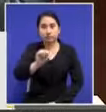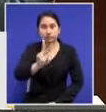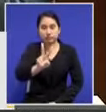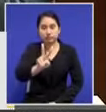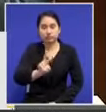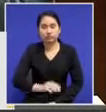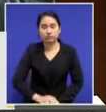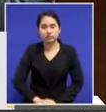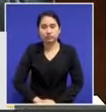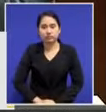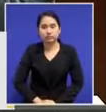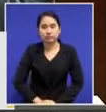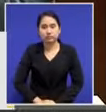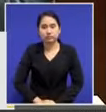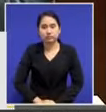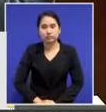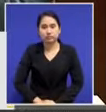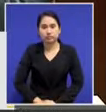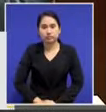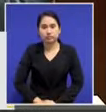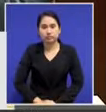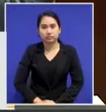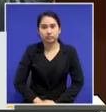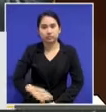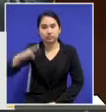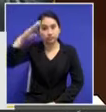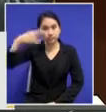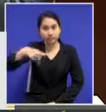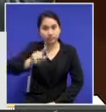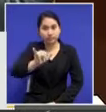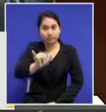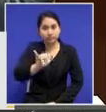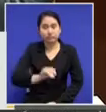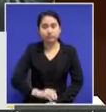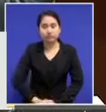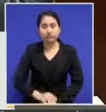442นายระวีรุ่งเรือง พลเอกประยุทธ์จันโอชาครับ